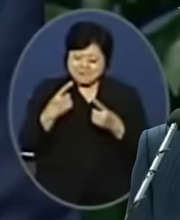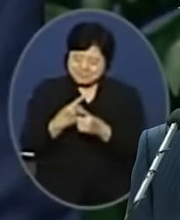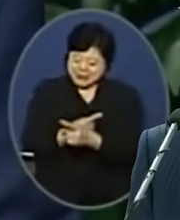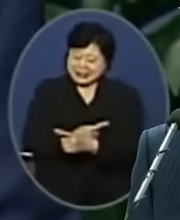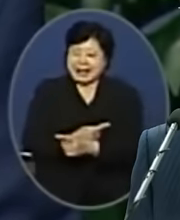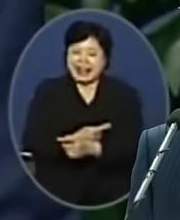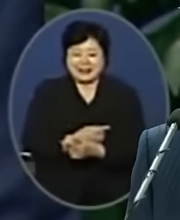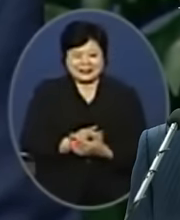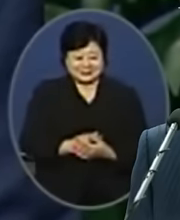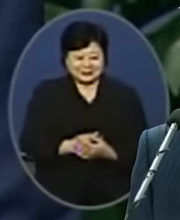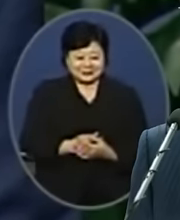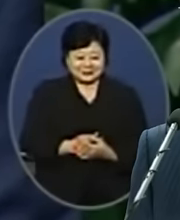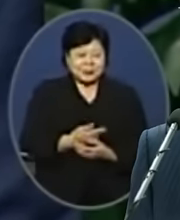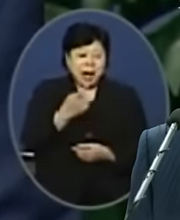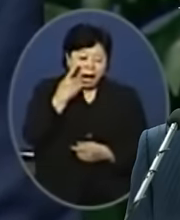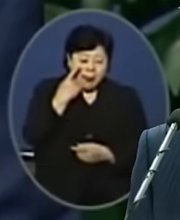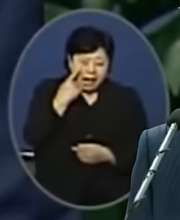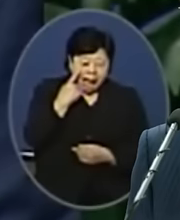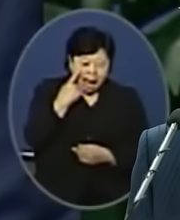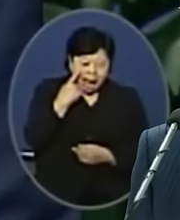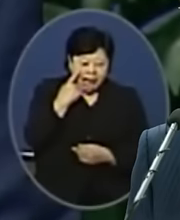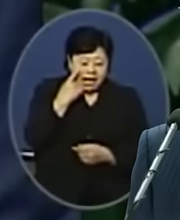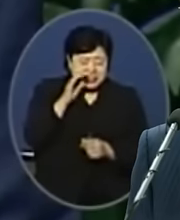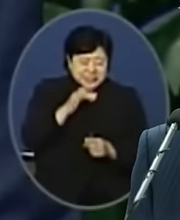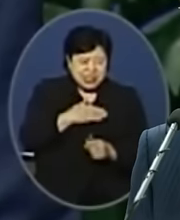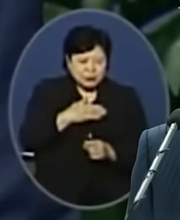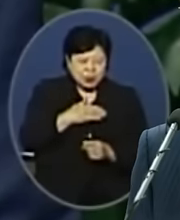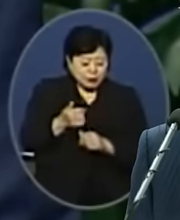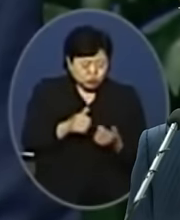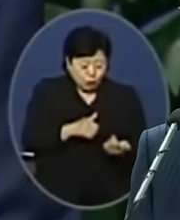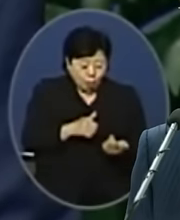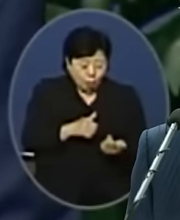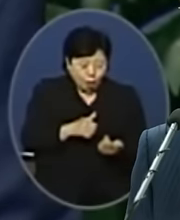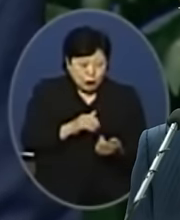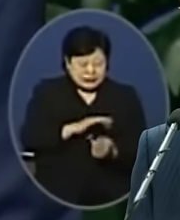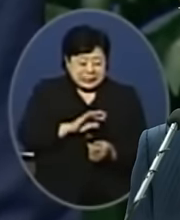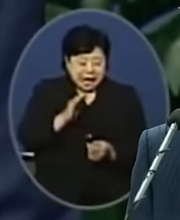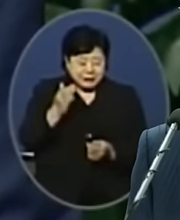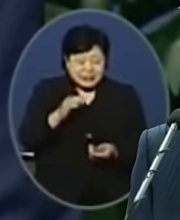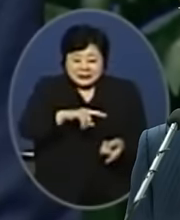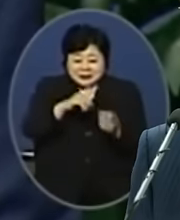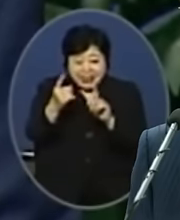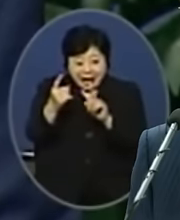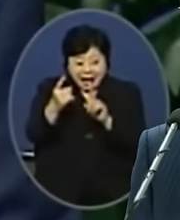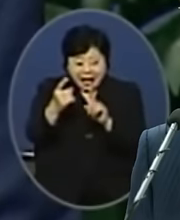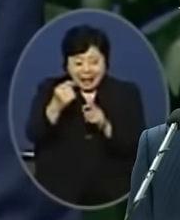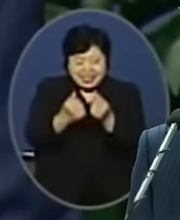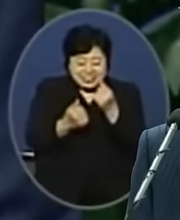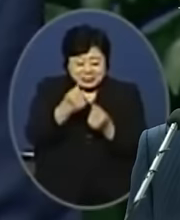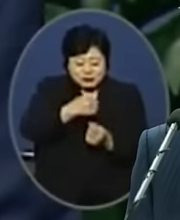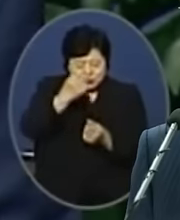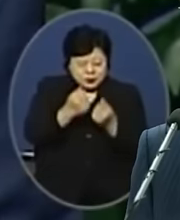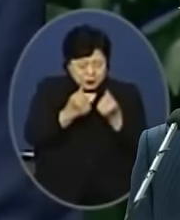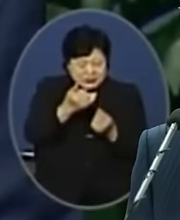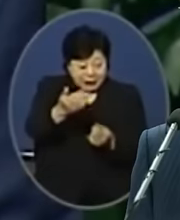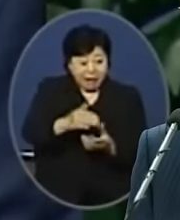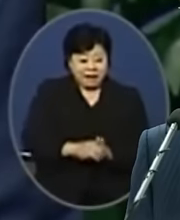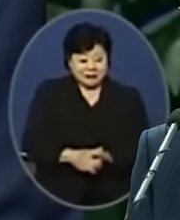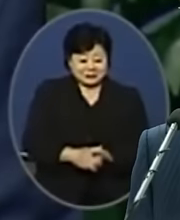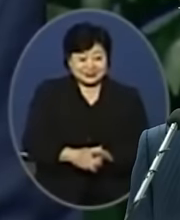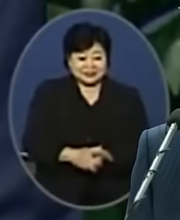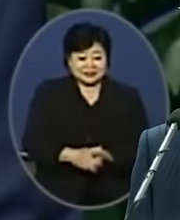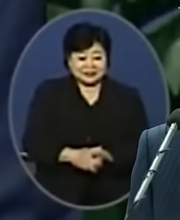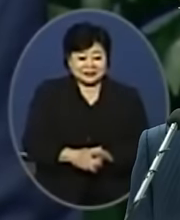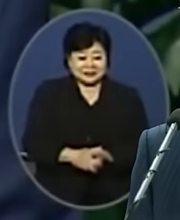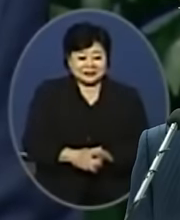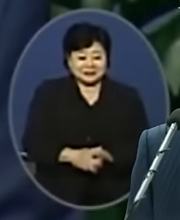구자가 될 수도 있고 잘못하면 칠자가 될 수도 있다. 해석을 잘해야지, 잘못하면 당신